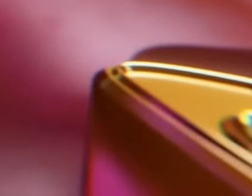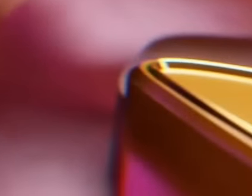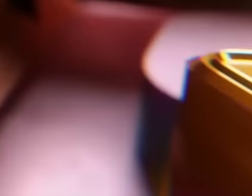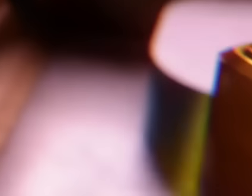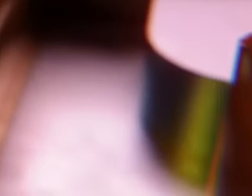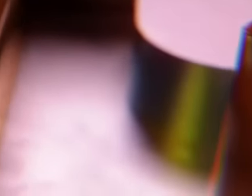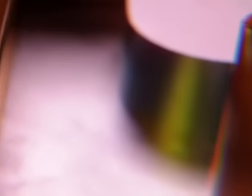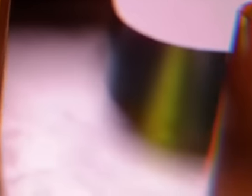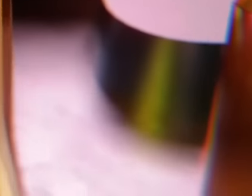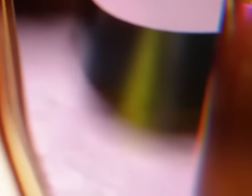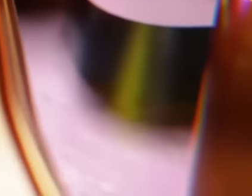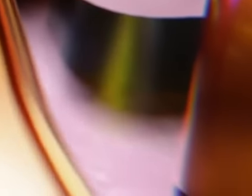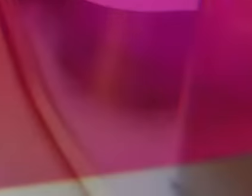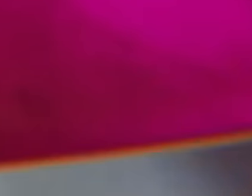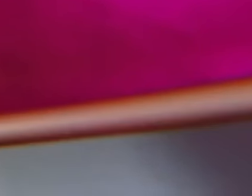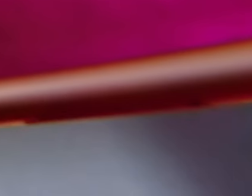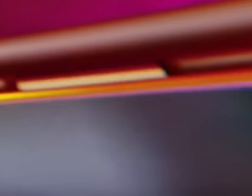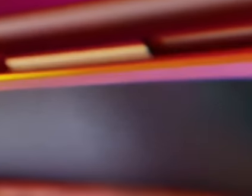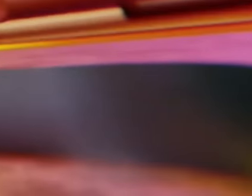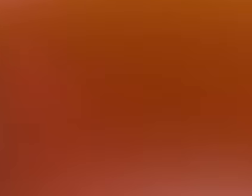رب